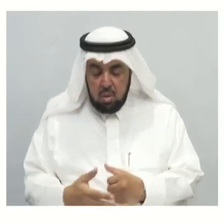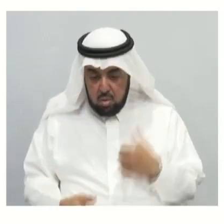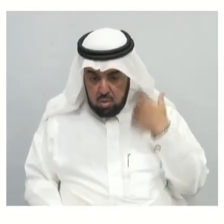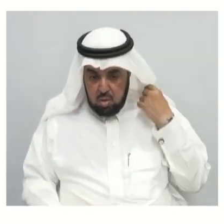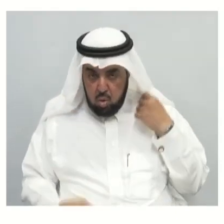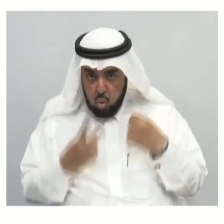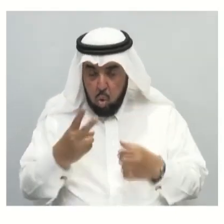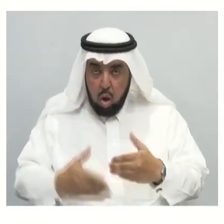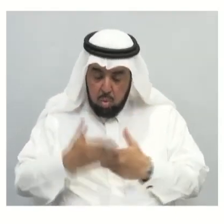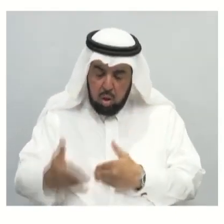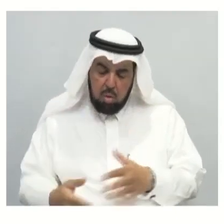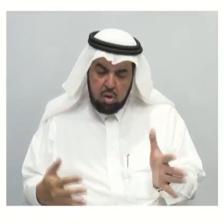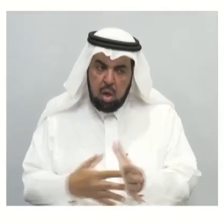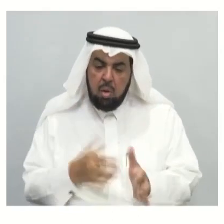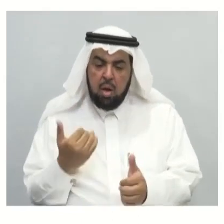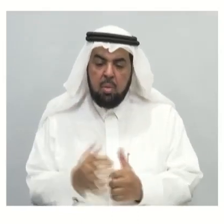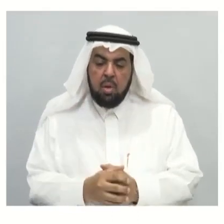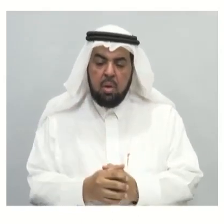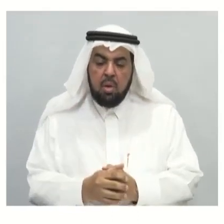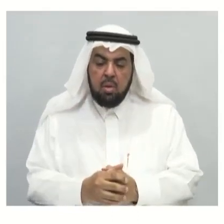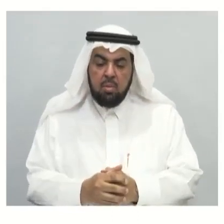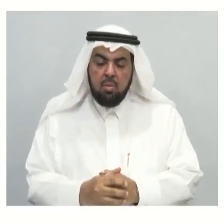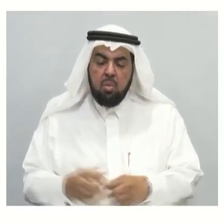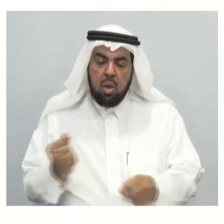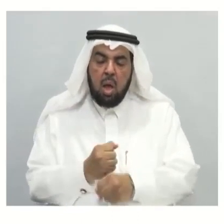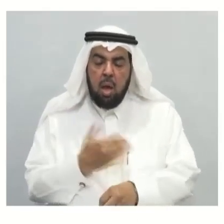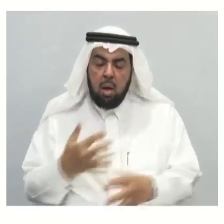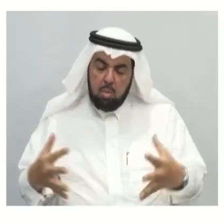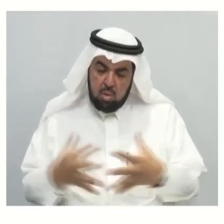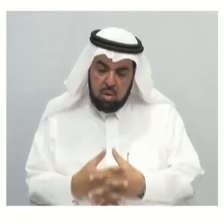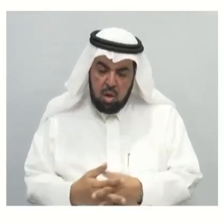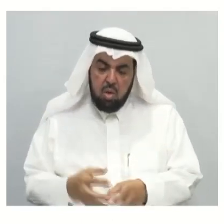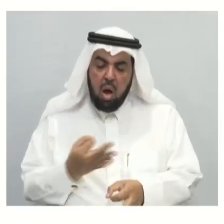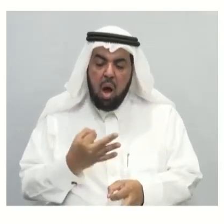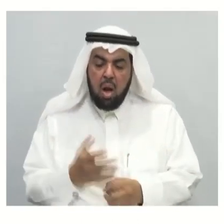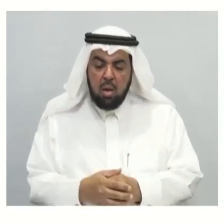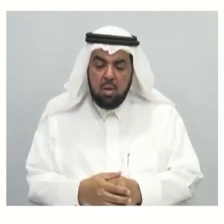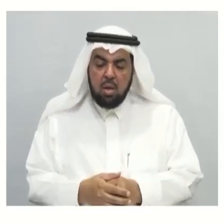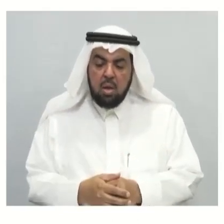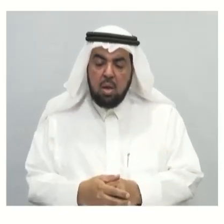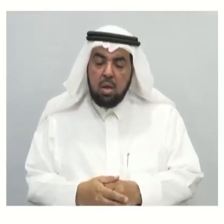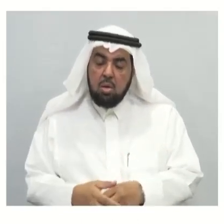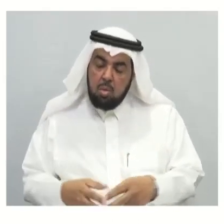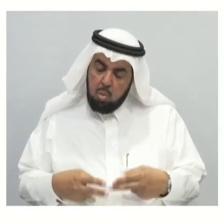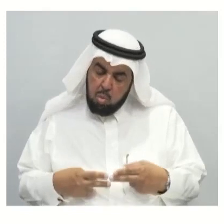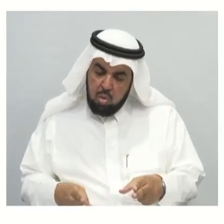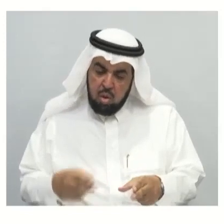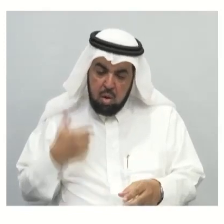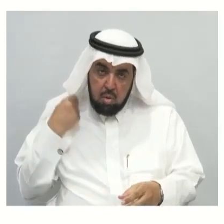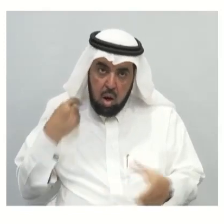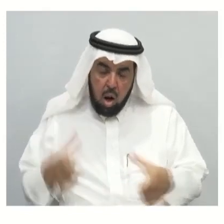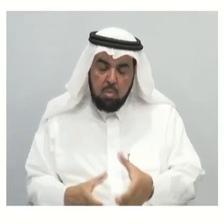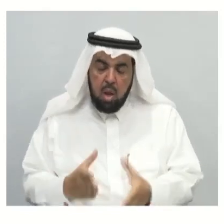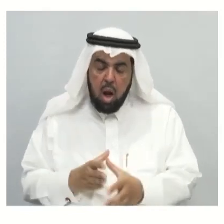رؤيه مستقبليه للجامعه العربيه والعمل العربي المشترك حيث قال ايمانا منا بان الامن